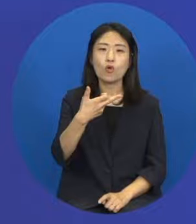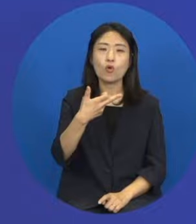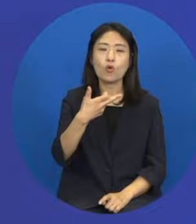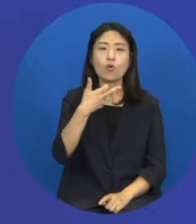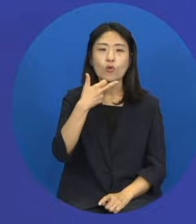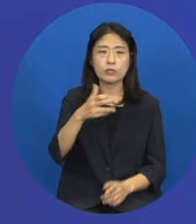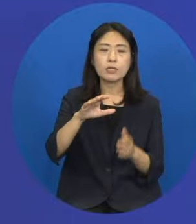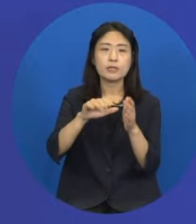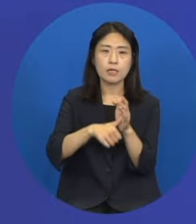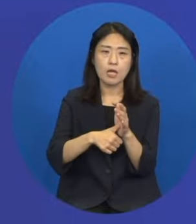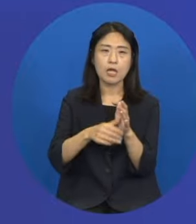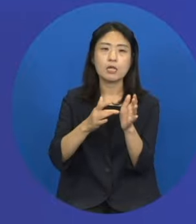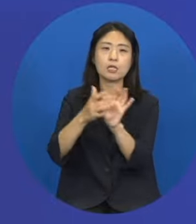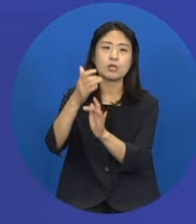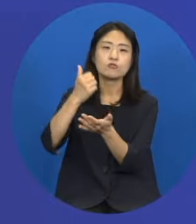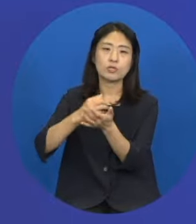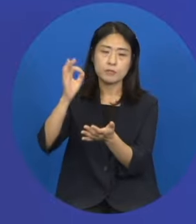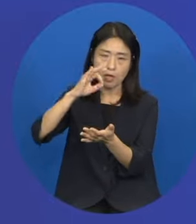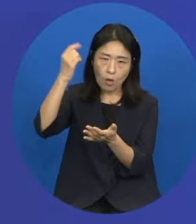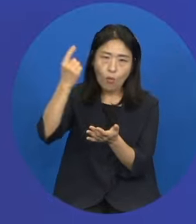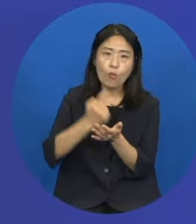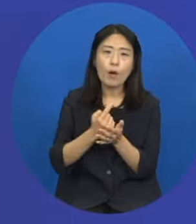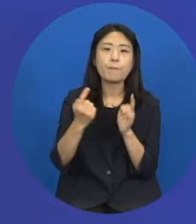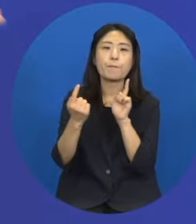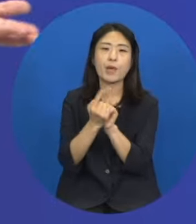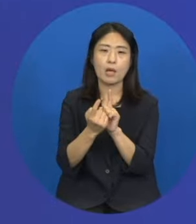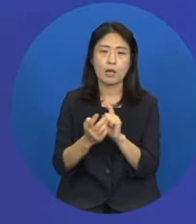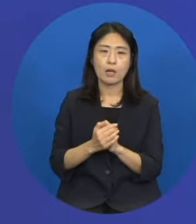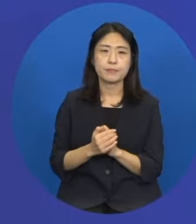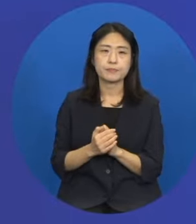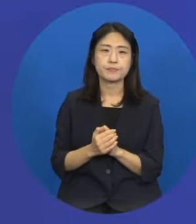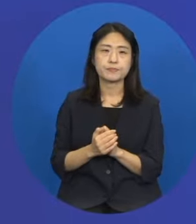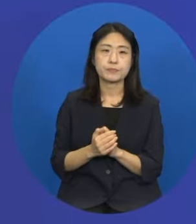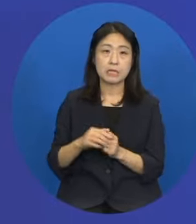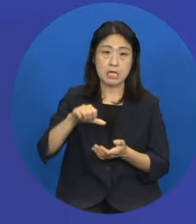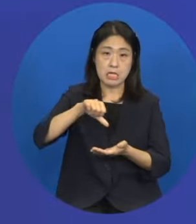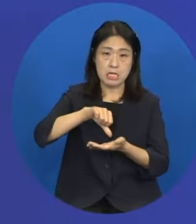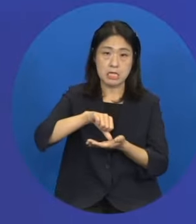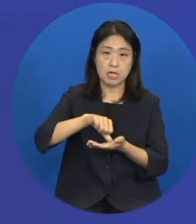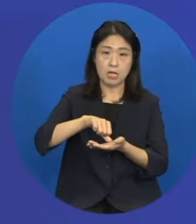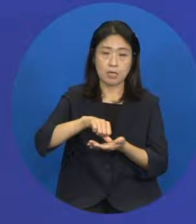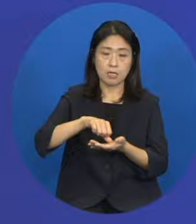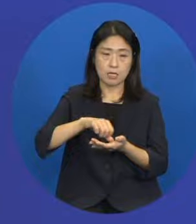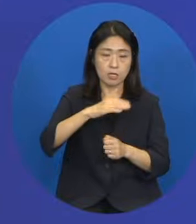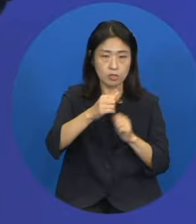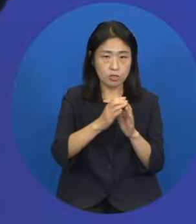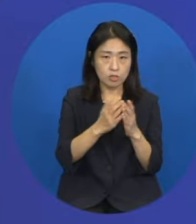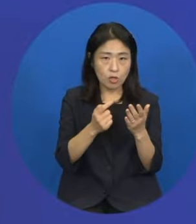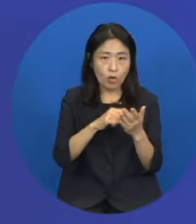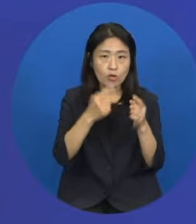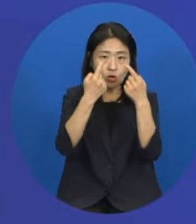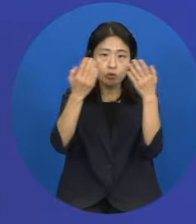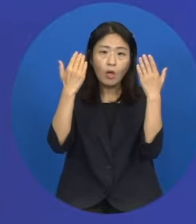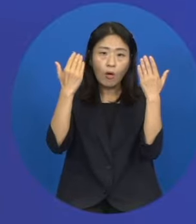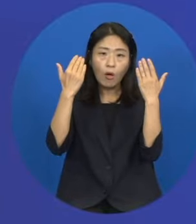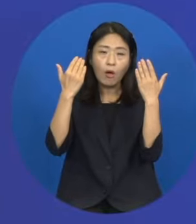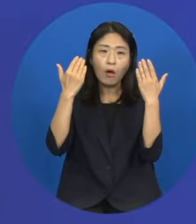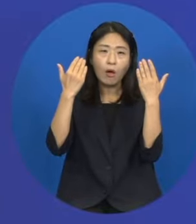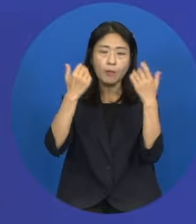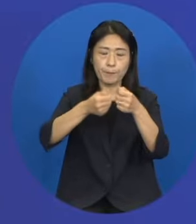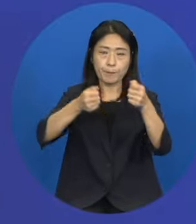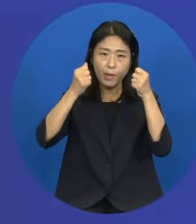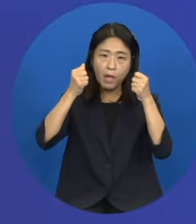2005년 영국의 엘람 성경대학을 졸업하고 나중에 이란으로 돌아와서 두 가족과 함께 아파트에서 첫